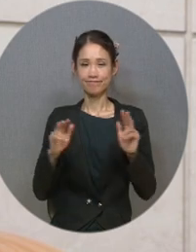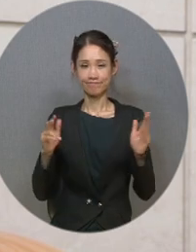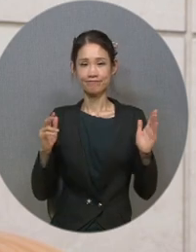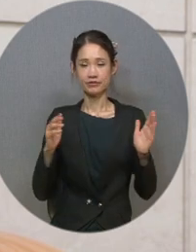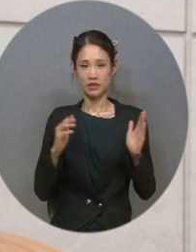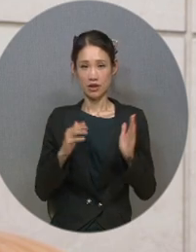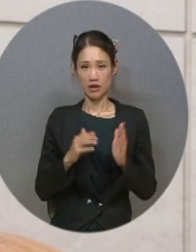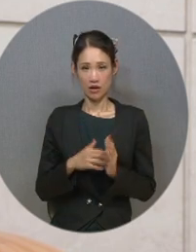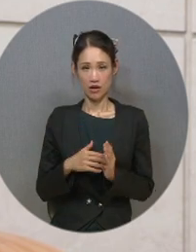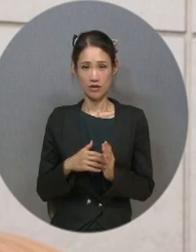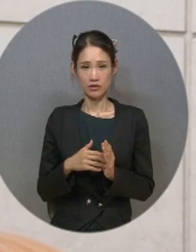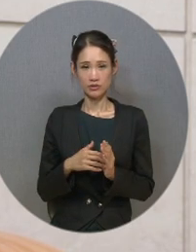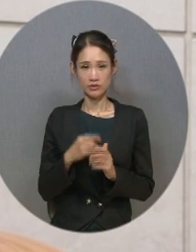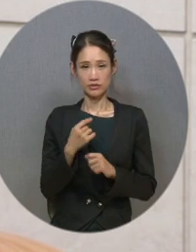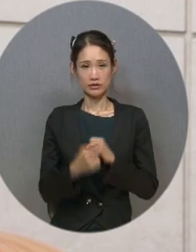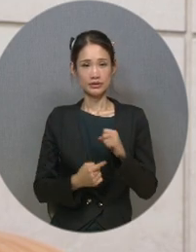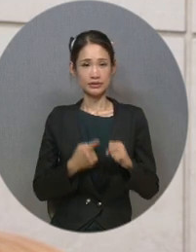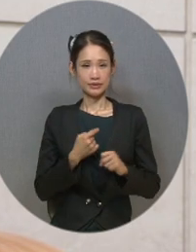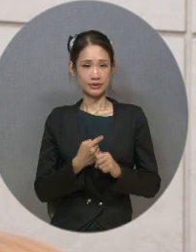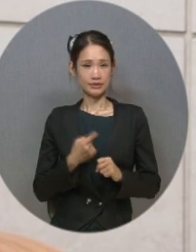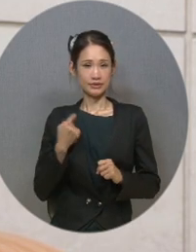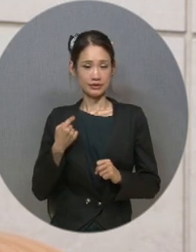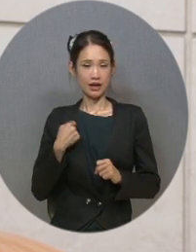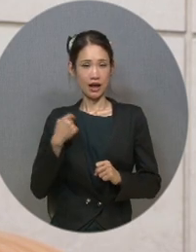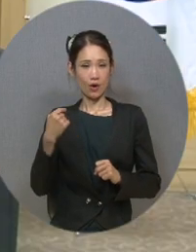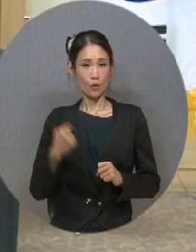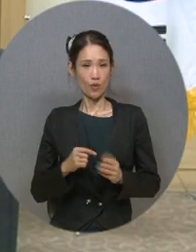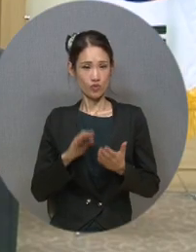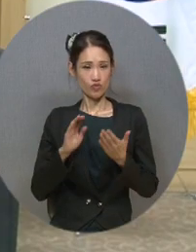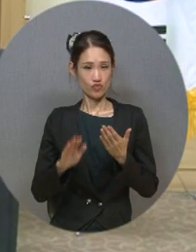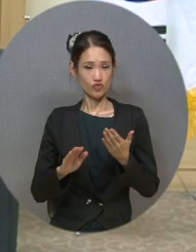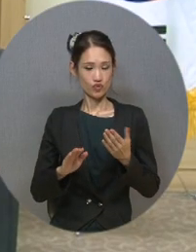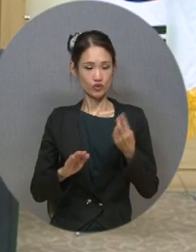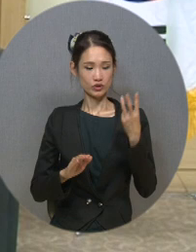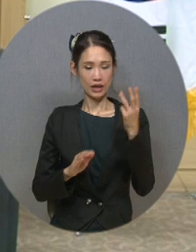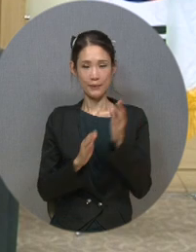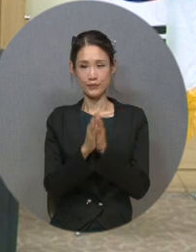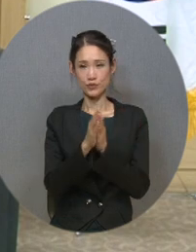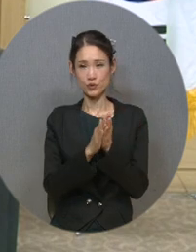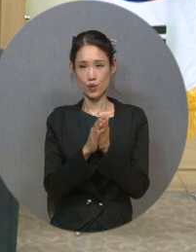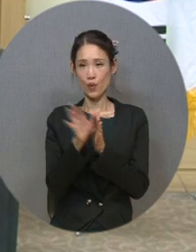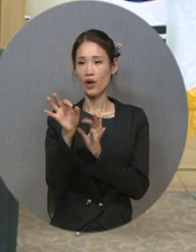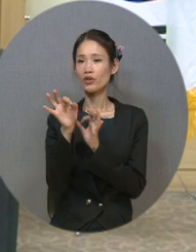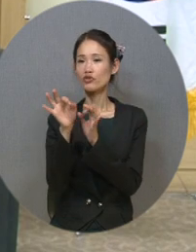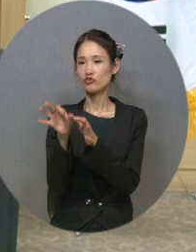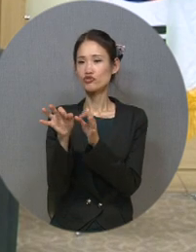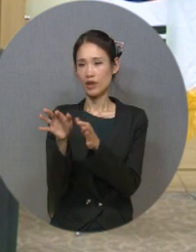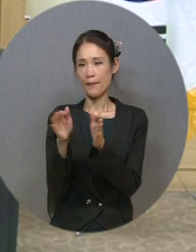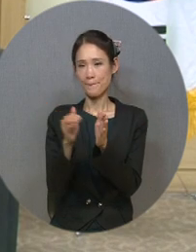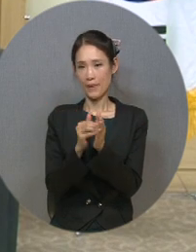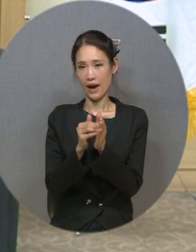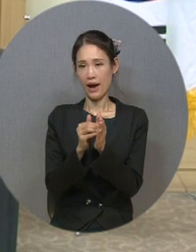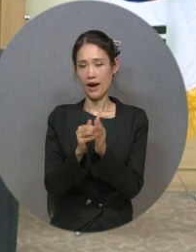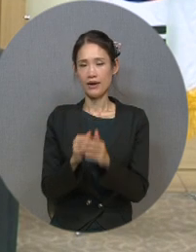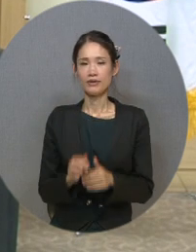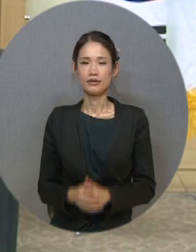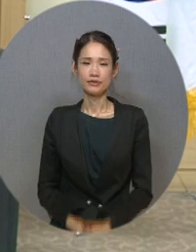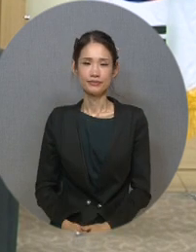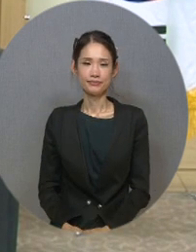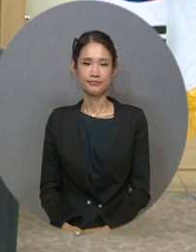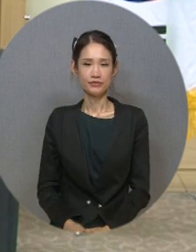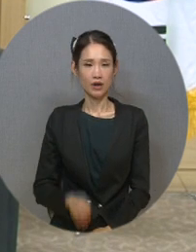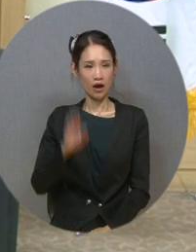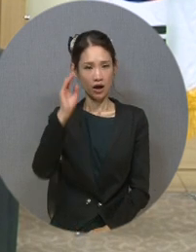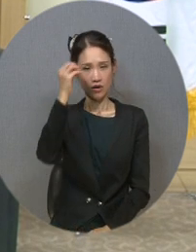지금까지 작년에 제가 온 이후로 3조 원 정도의 투자가 이루어졌고요. 앞으로도 이제